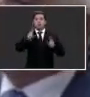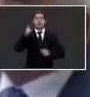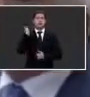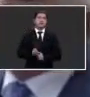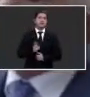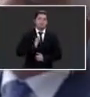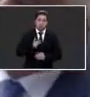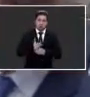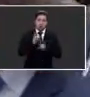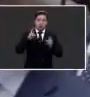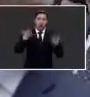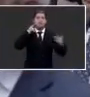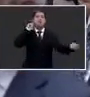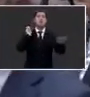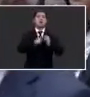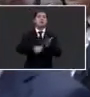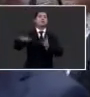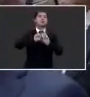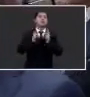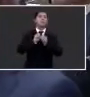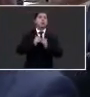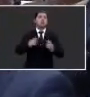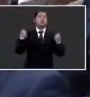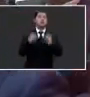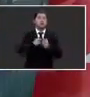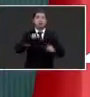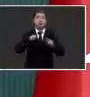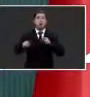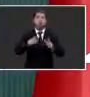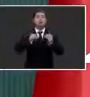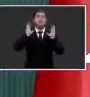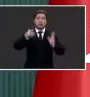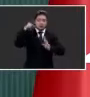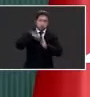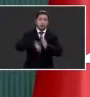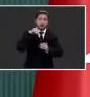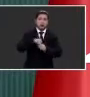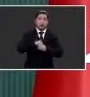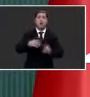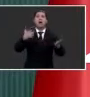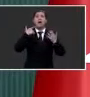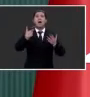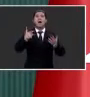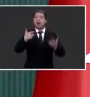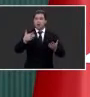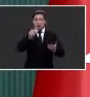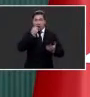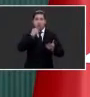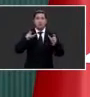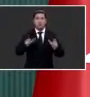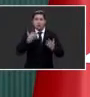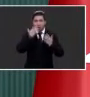gerçektir iklim değişikliğinden savaşlara kadar pek çok faktör gıda az güvenliğini